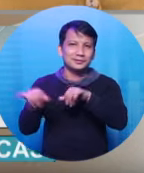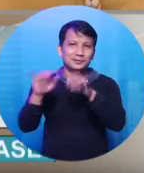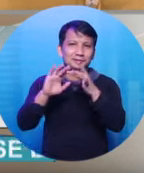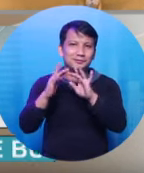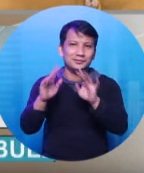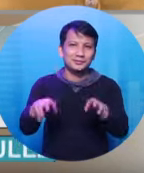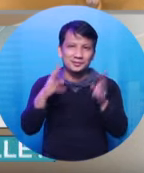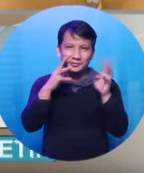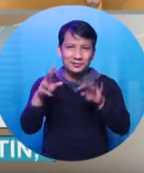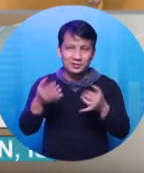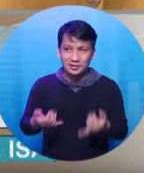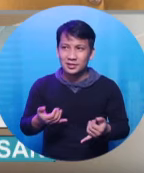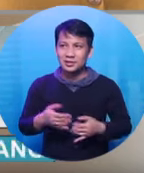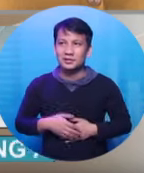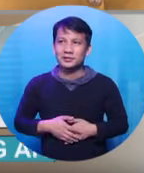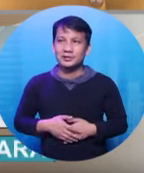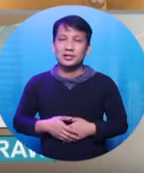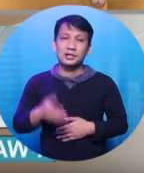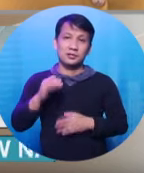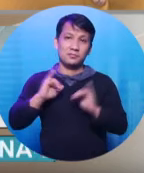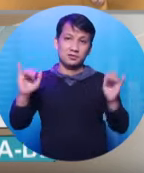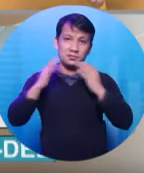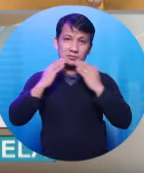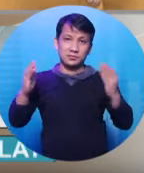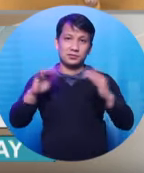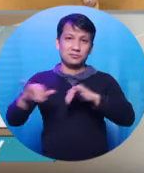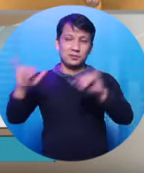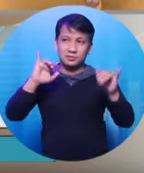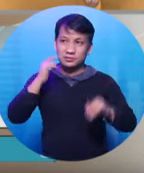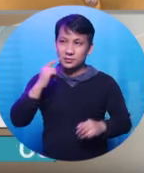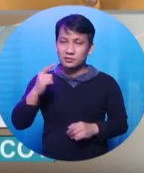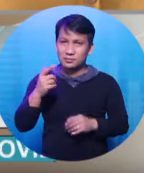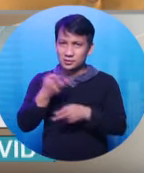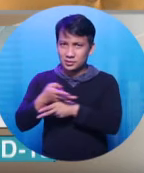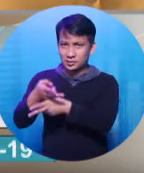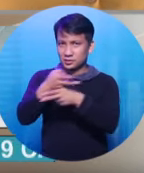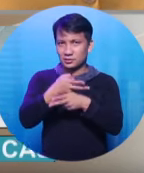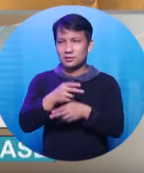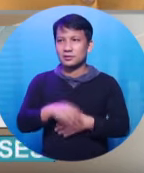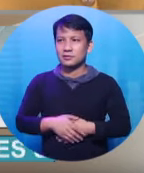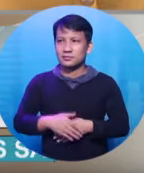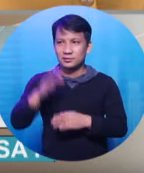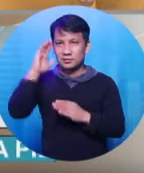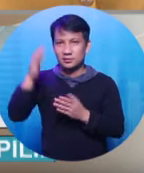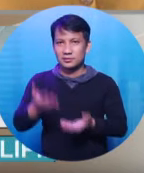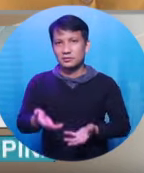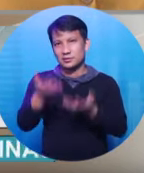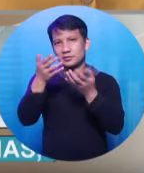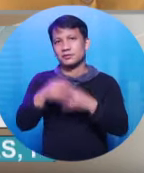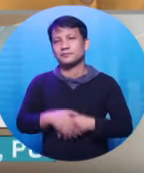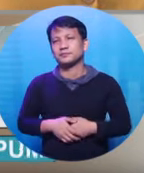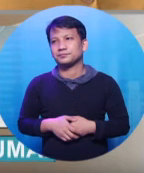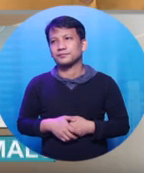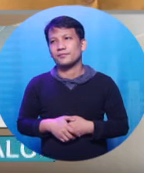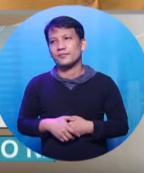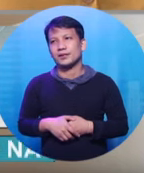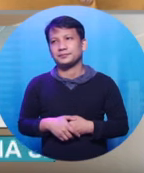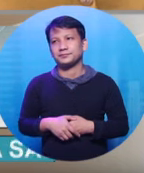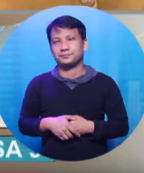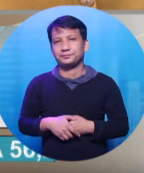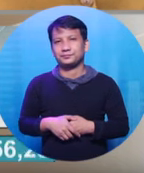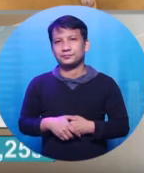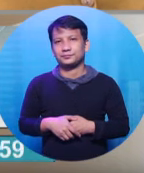oras. Okay, Ma'am Lenny, sobrang thank you. At saka Ma'am Georgina, ingat po kayo palagi dyan. Mabuhay kayo. Opo, ingat po kayo, Sir